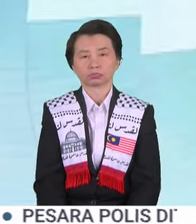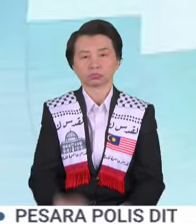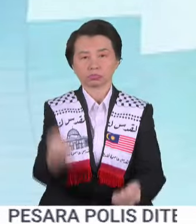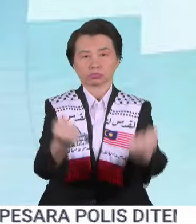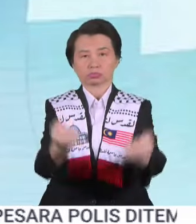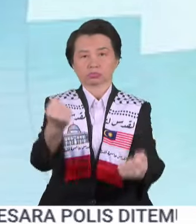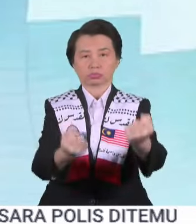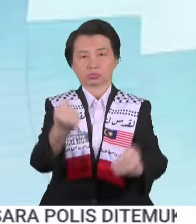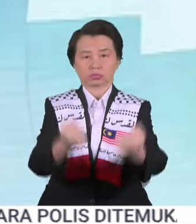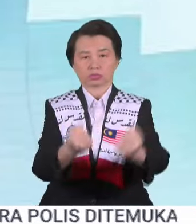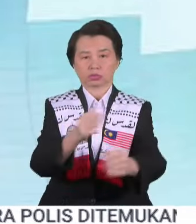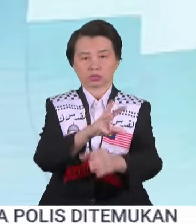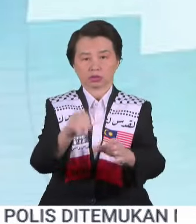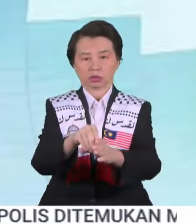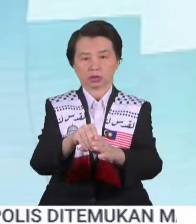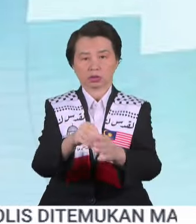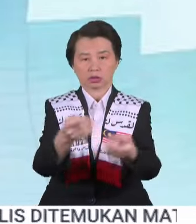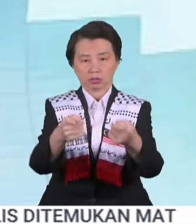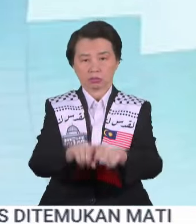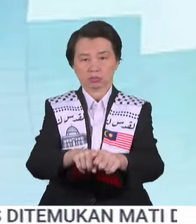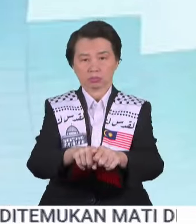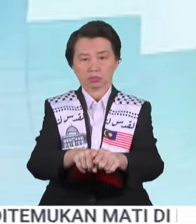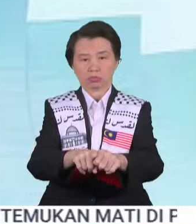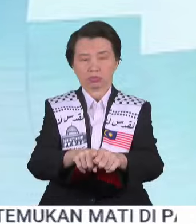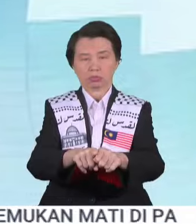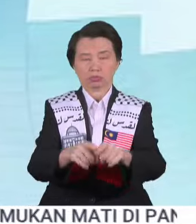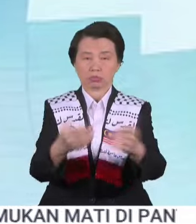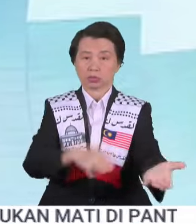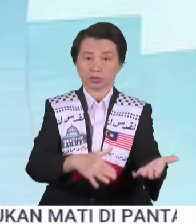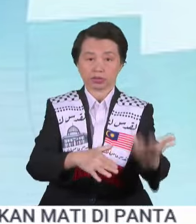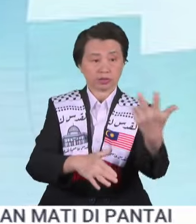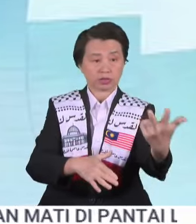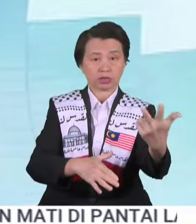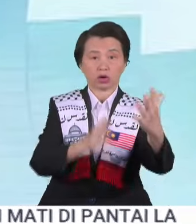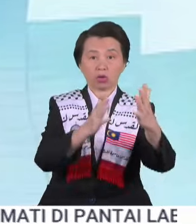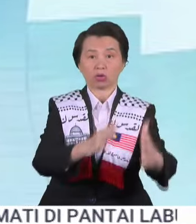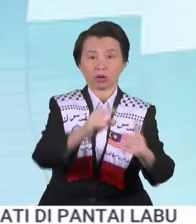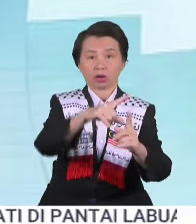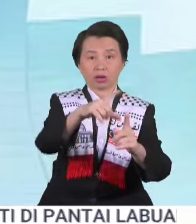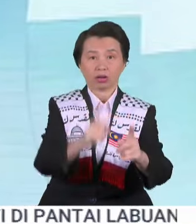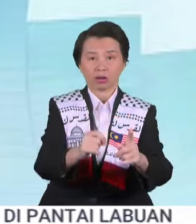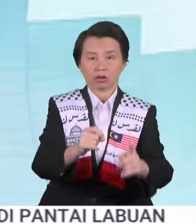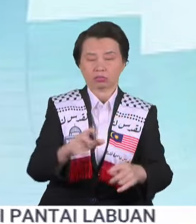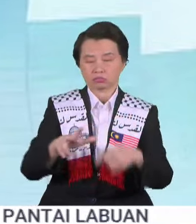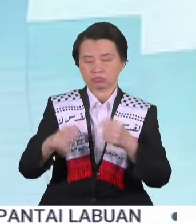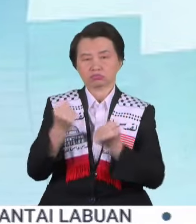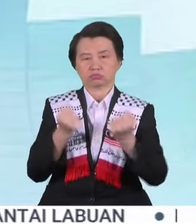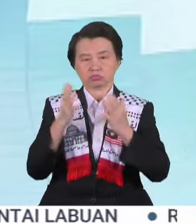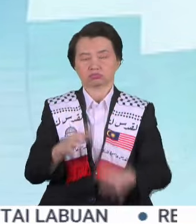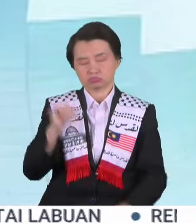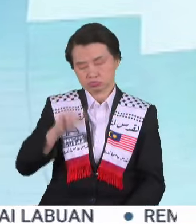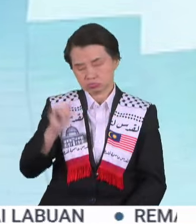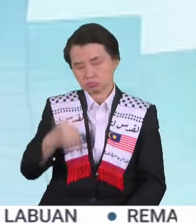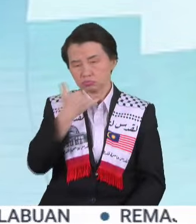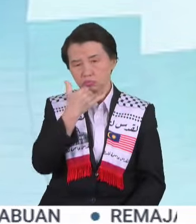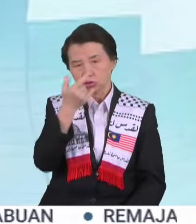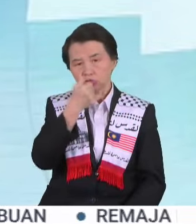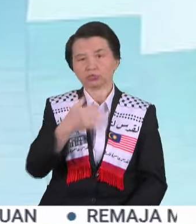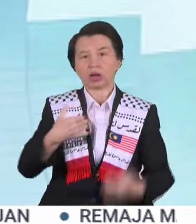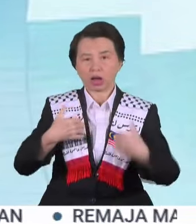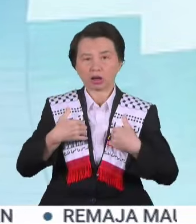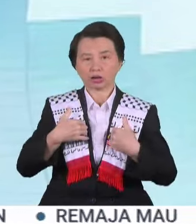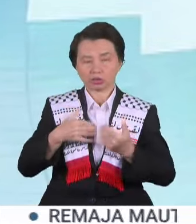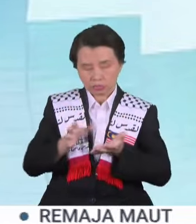Pemandu kereta yang terlibat dalam kejadian langgar mati 3 warga Pakistan Rabu lepas mengaku bersalah atas pertuduhan mengambil dadah